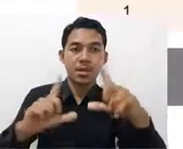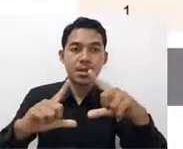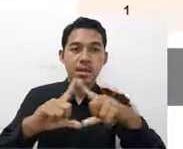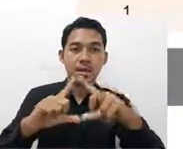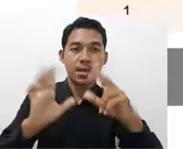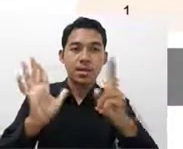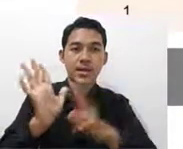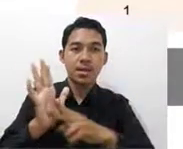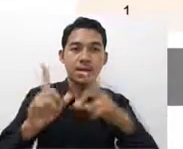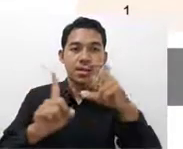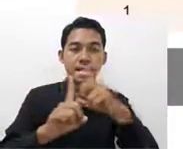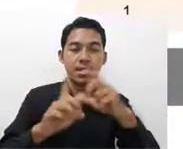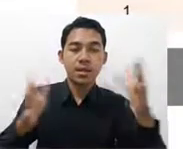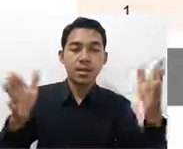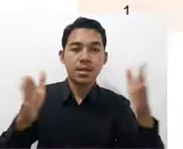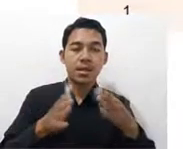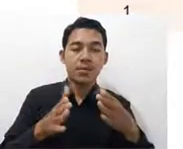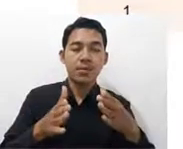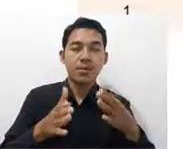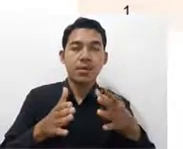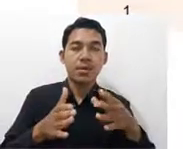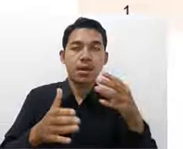gerbang logika AND kan outputnya